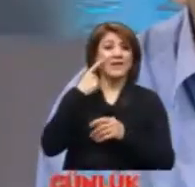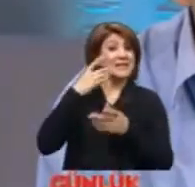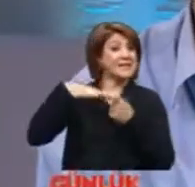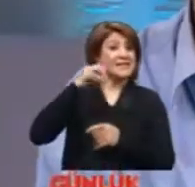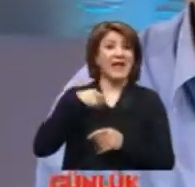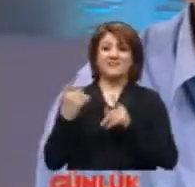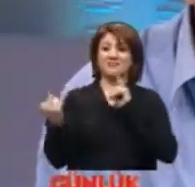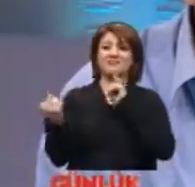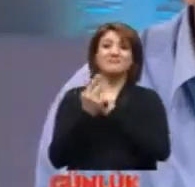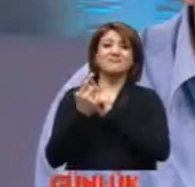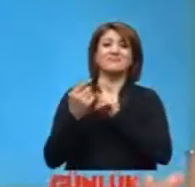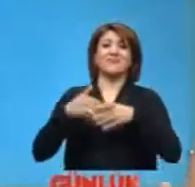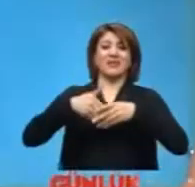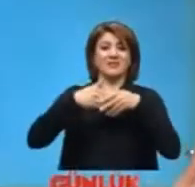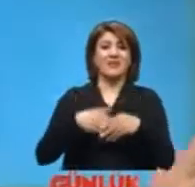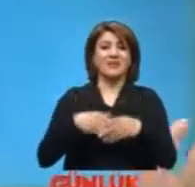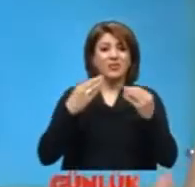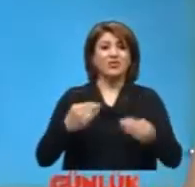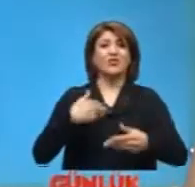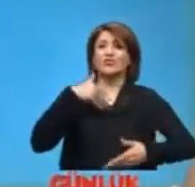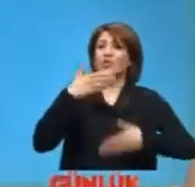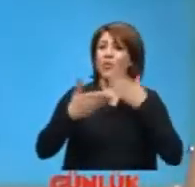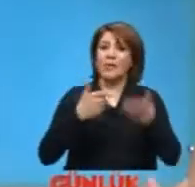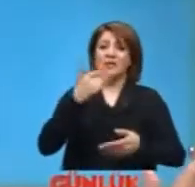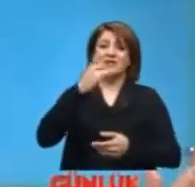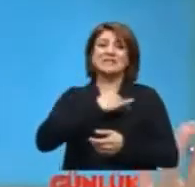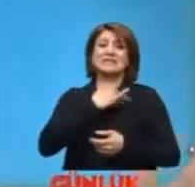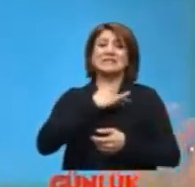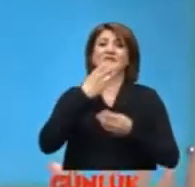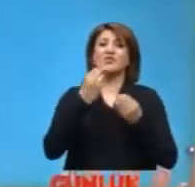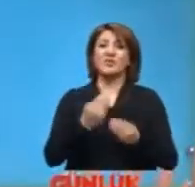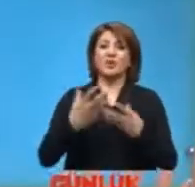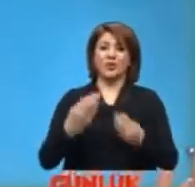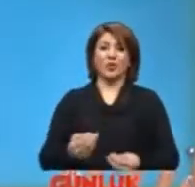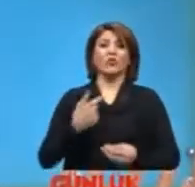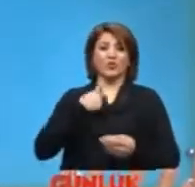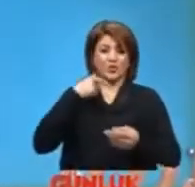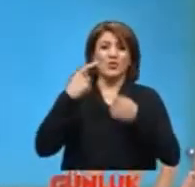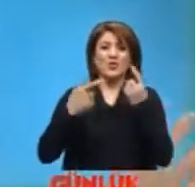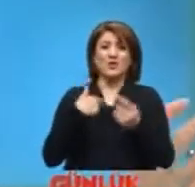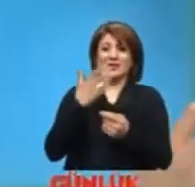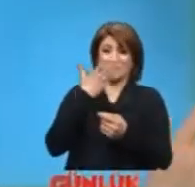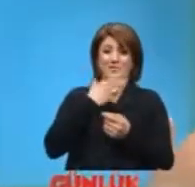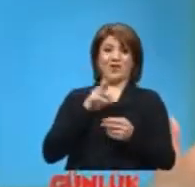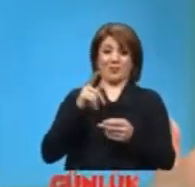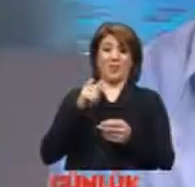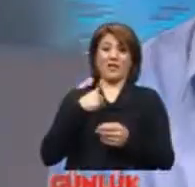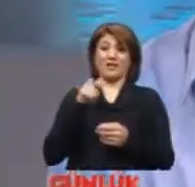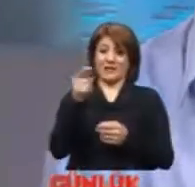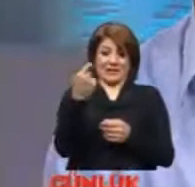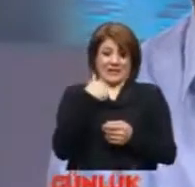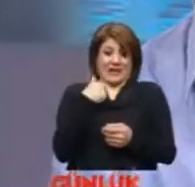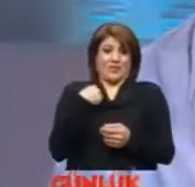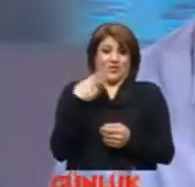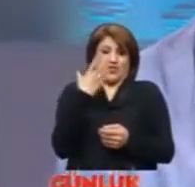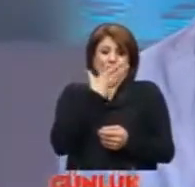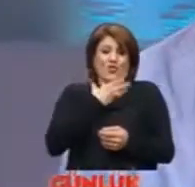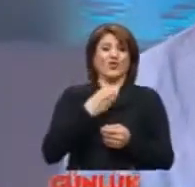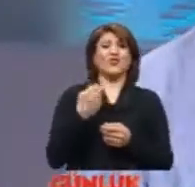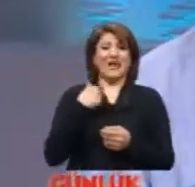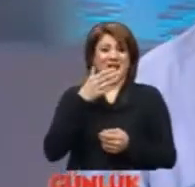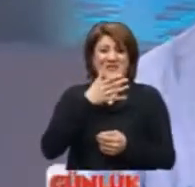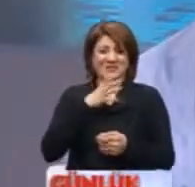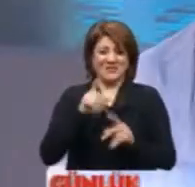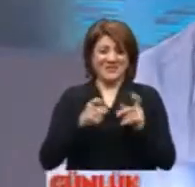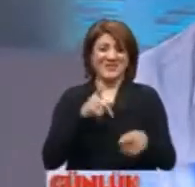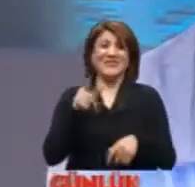tanıdıkça, değil mi? İçinin keyfini, tatlılığını gördükçe daha da bir güzel gelmez mi? Evet. Bak sen beni ne kadar güzel buluyorsun artık yavaş yavaş. Evet